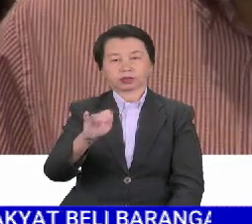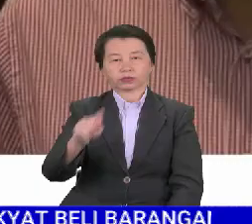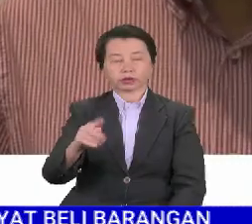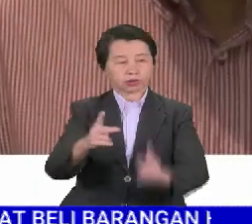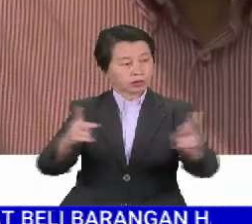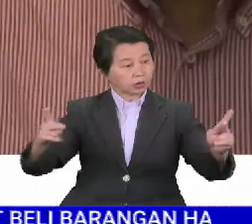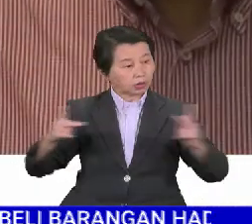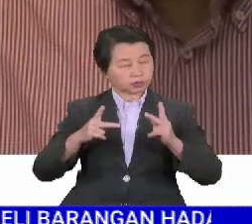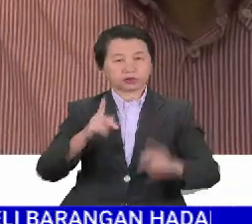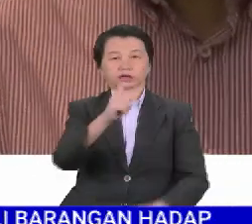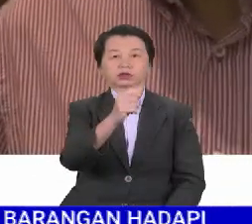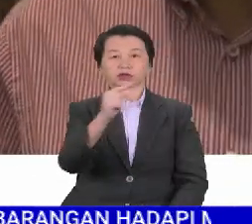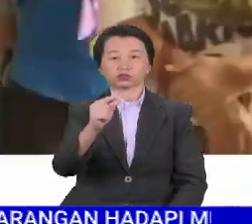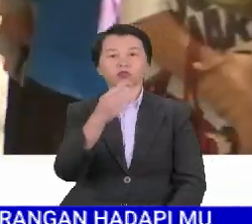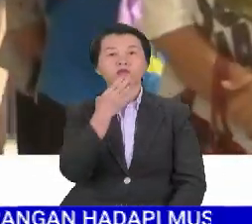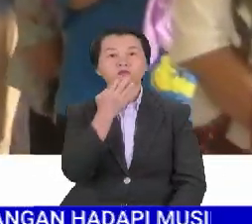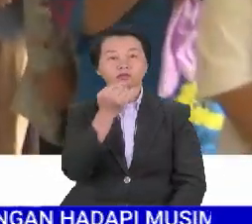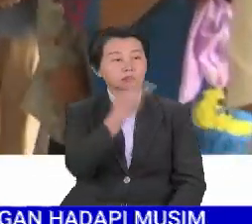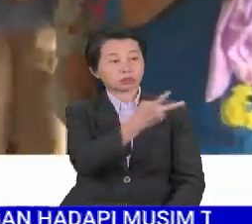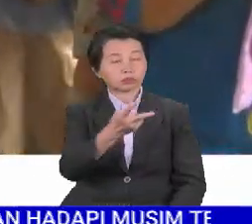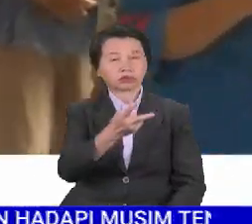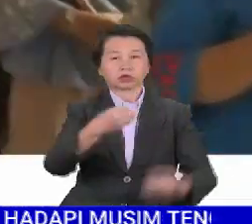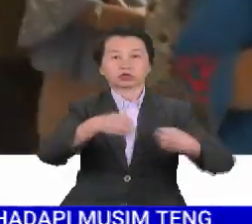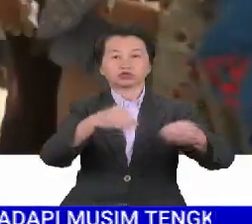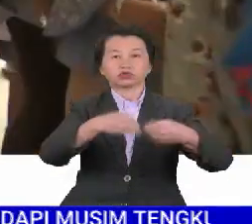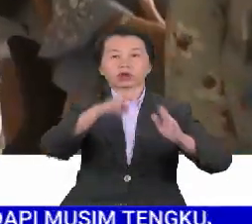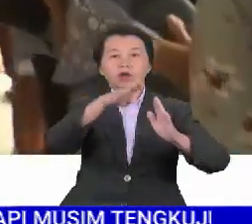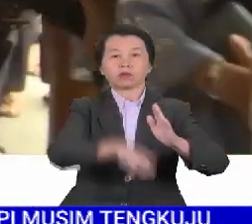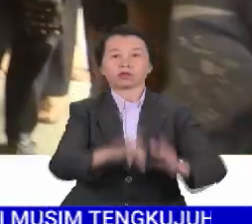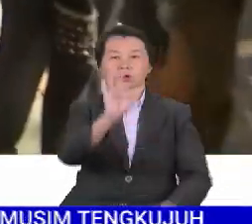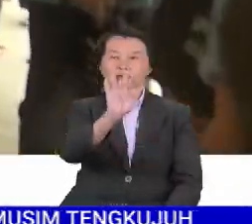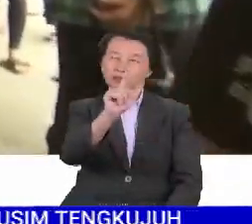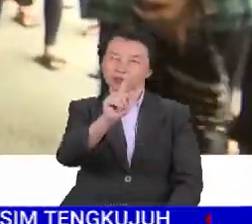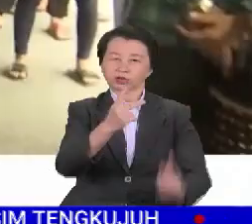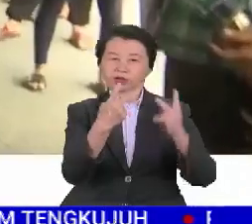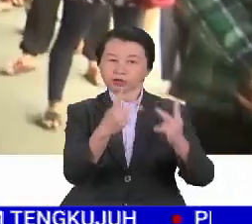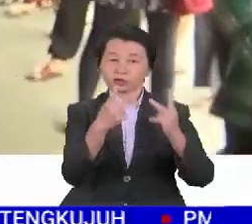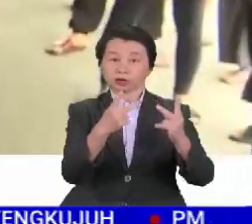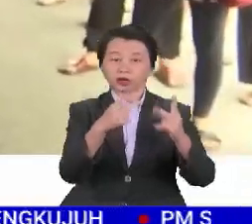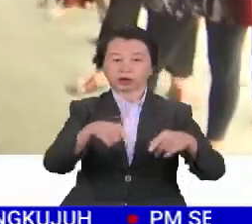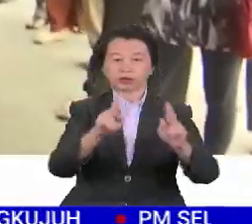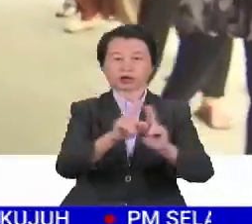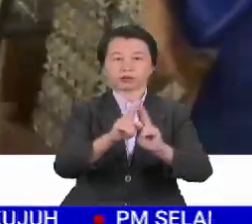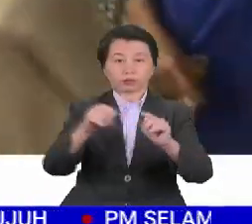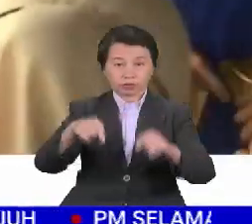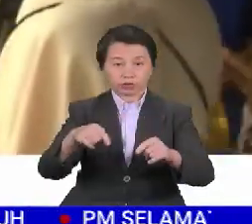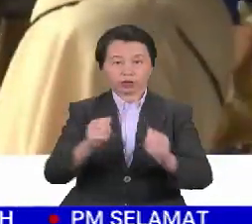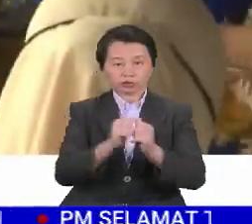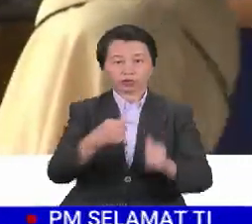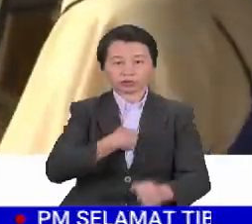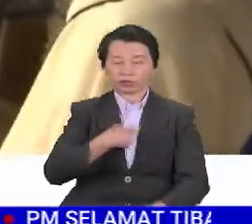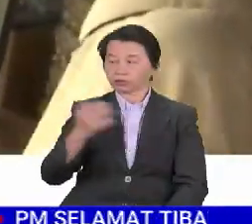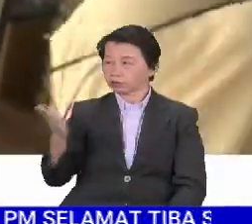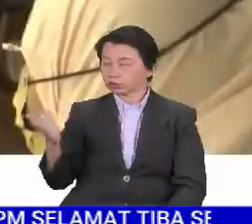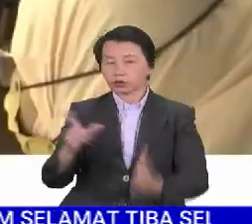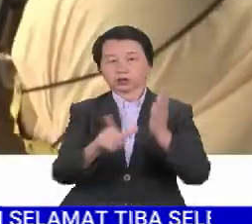melihat sendiri program jualan murah keluarga Malaysia yang diadakan di salah sebuah kedai runcit di kampung ini. Dan bersama saya hari ini adalah